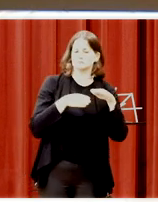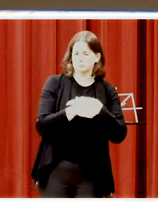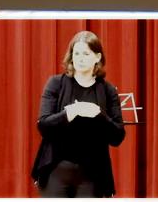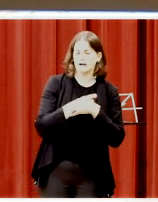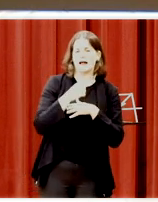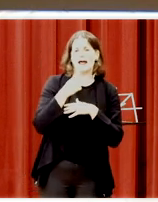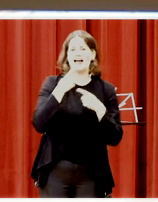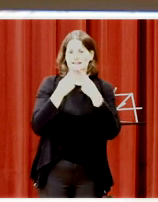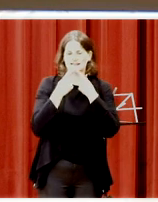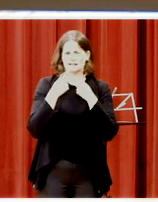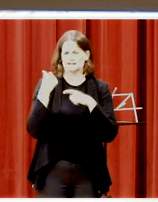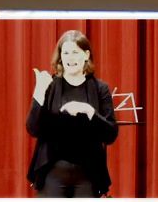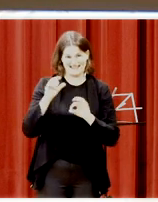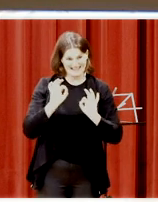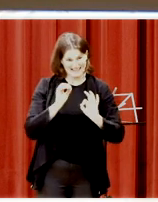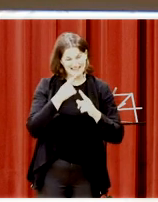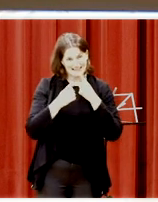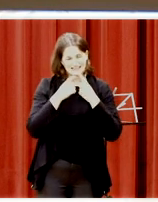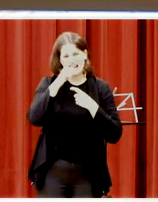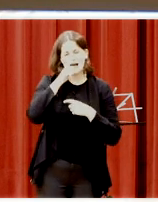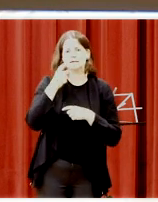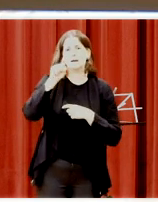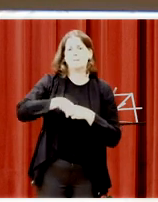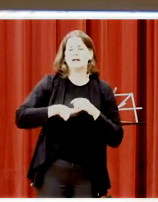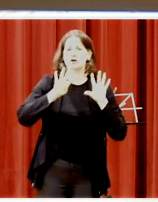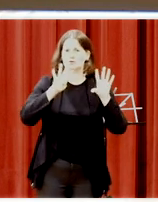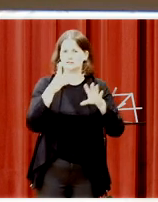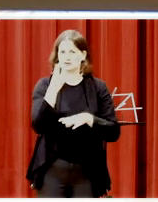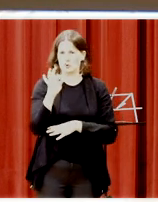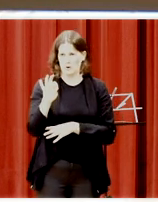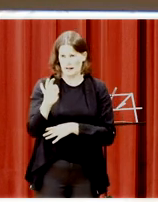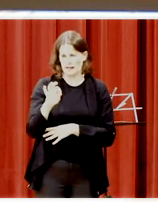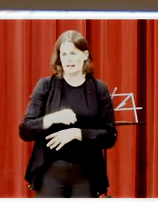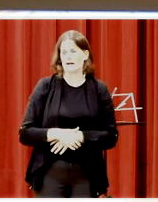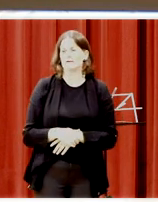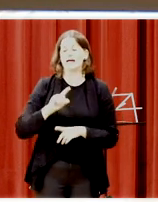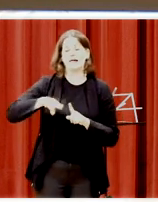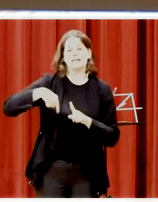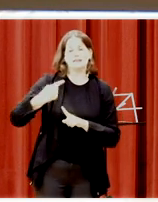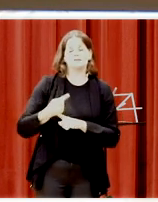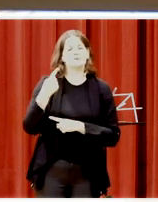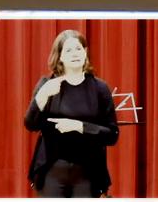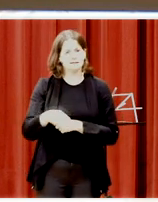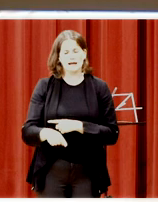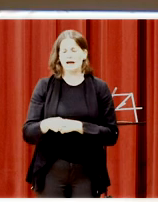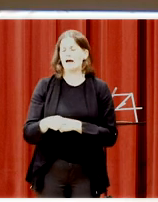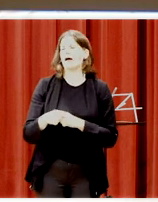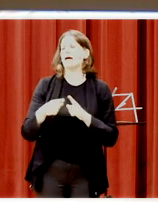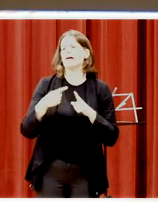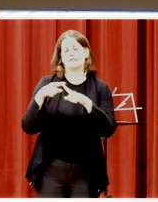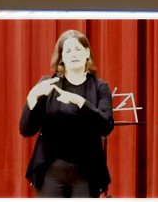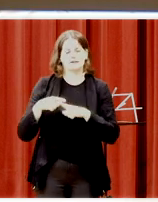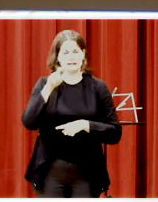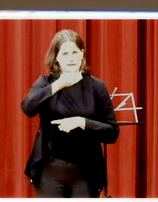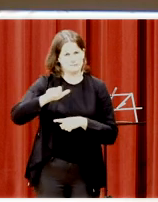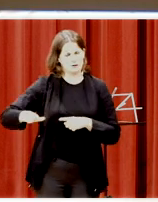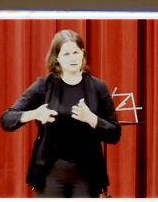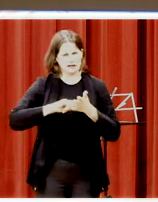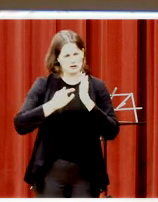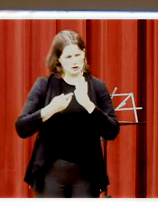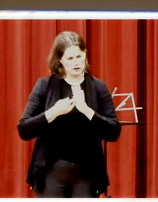diferents tecnòlegs que, d'alguna manera, el 1956 surt d'alguna manera el concepte